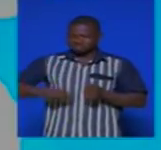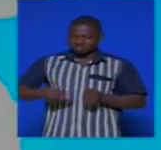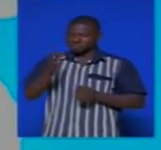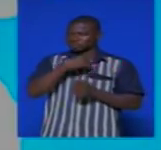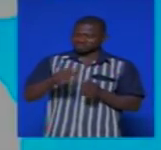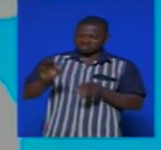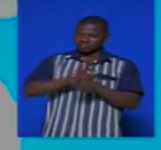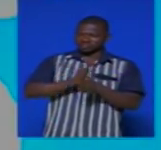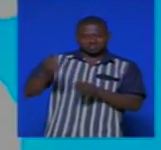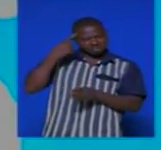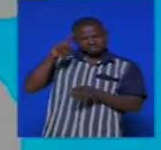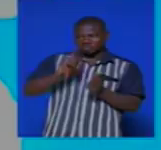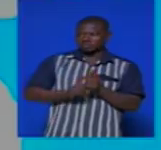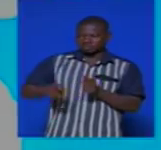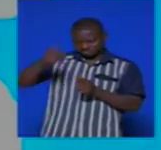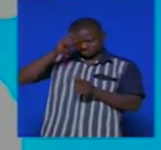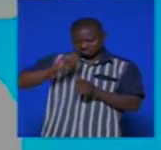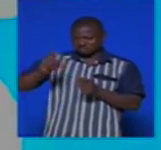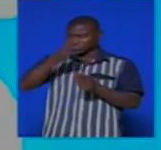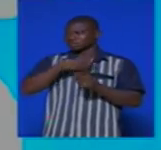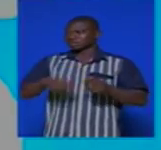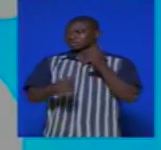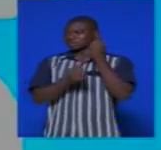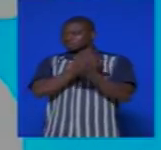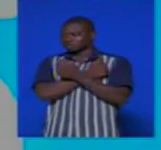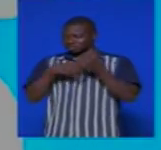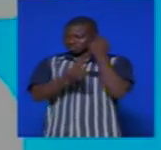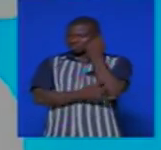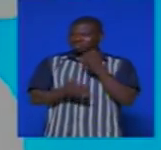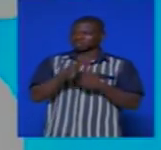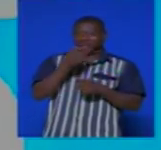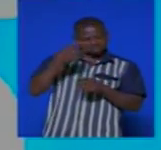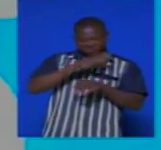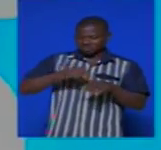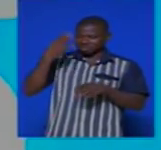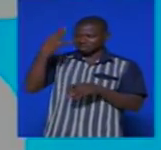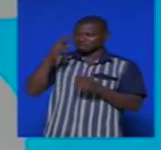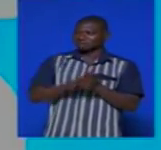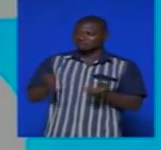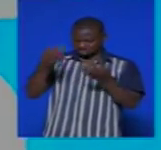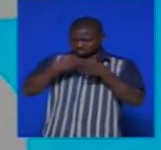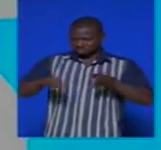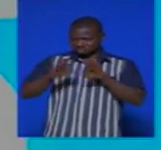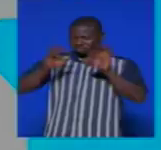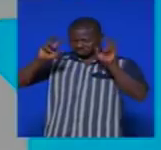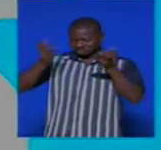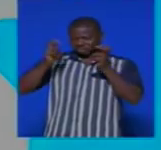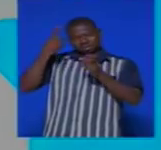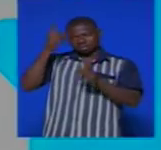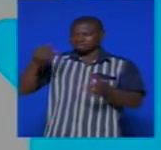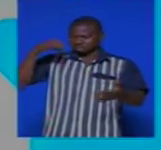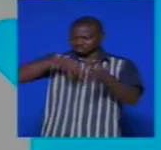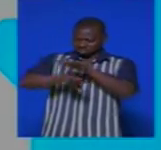citoyenneté participative. Les participants ont pu renforcer leurs capacités sur 4 thématiques liées à l'intégration des populations dans le processus